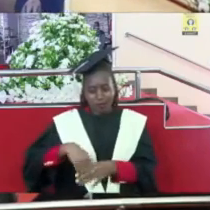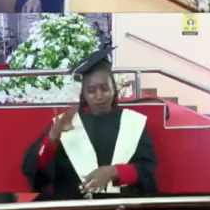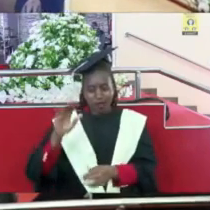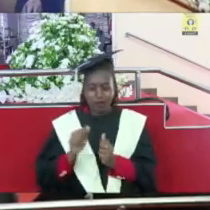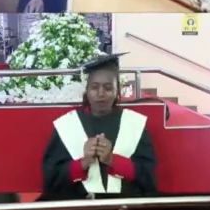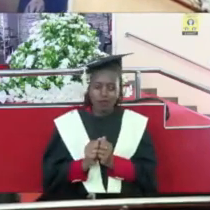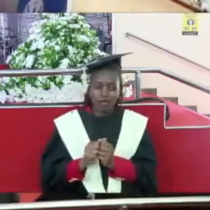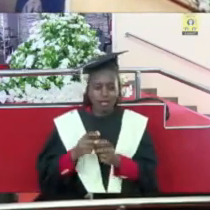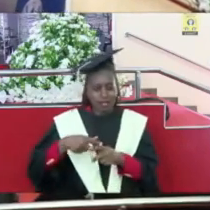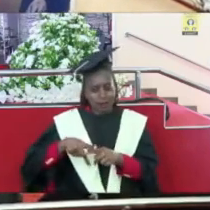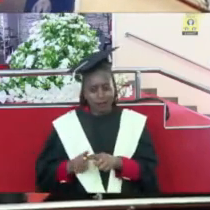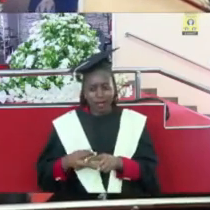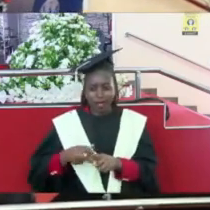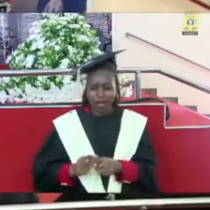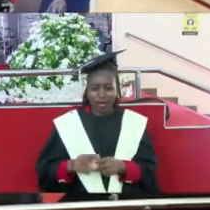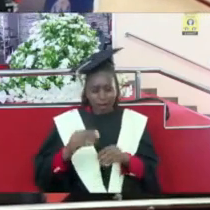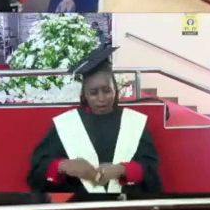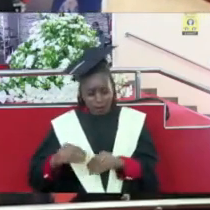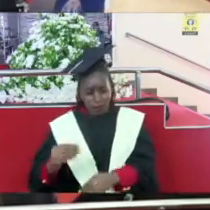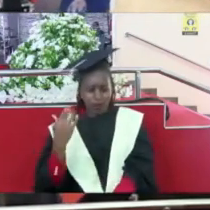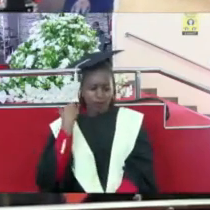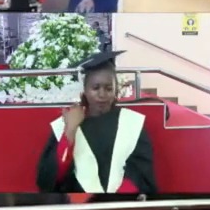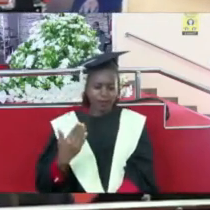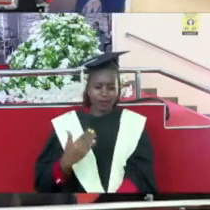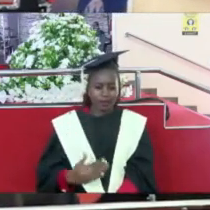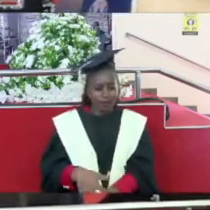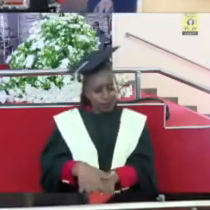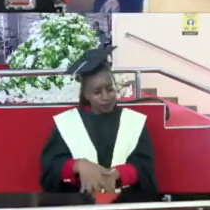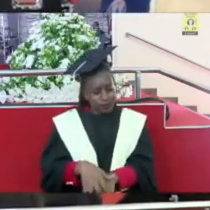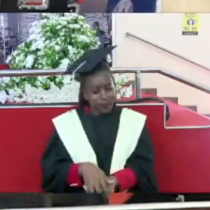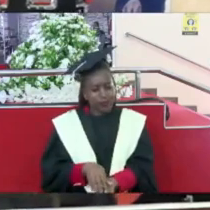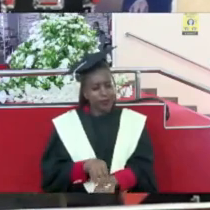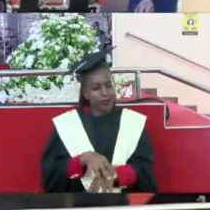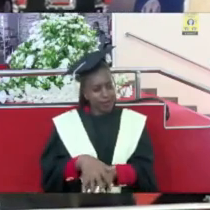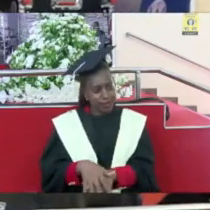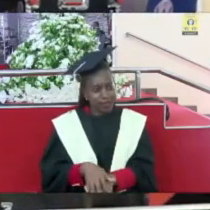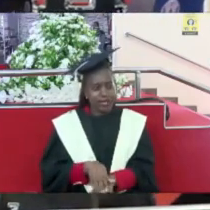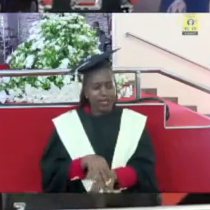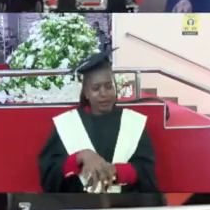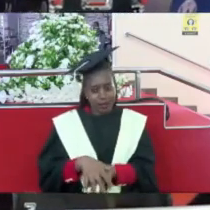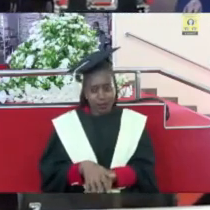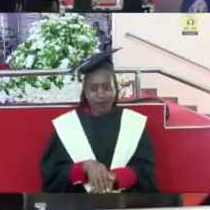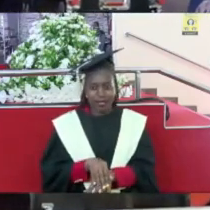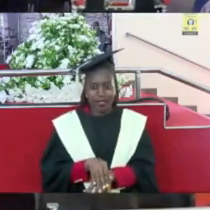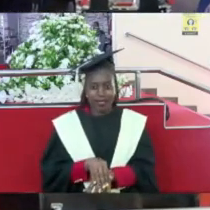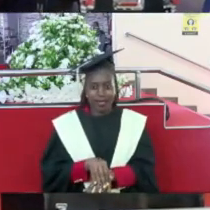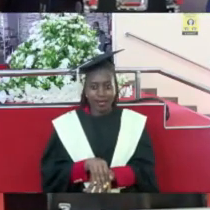with it. Nikaenda kufuata mikora. And I went to look pole pole. Very slowly. Pole pole. Very slowly.